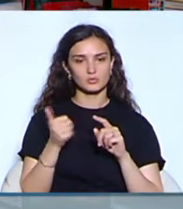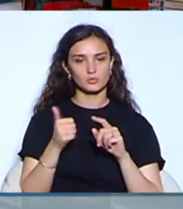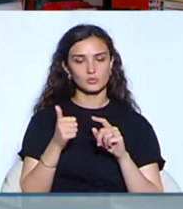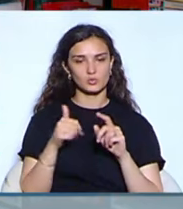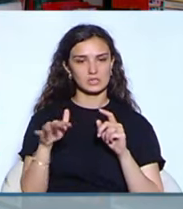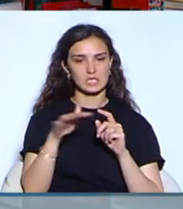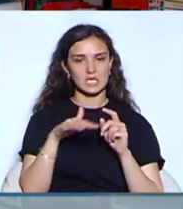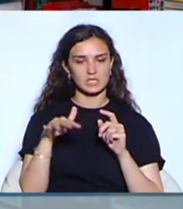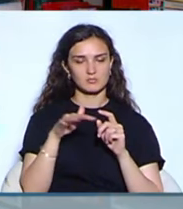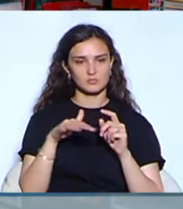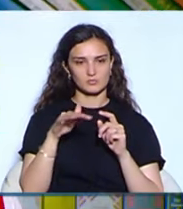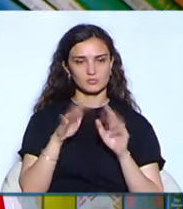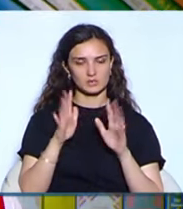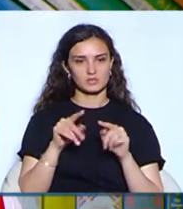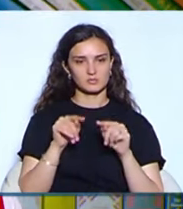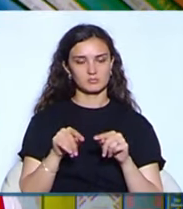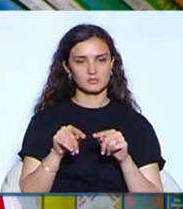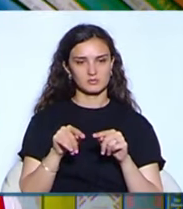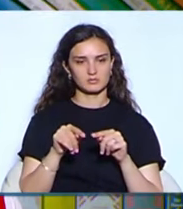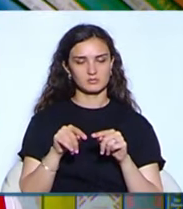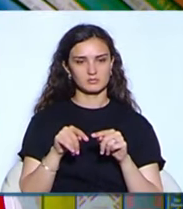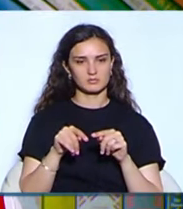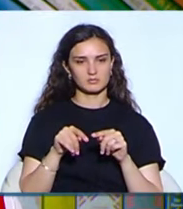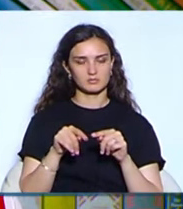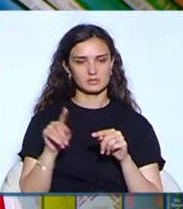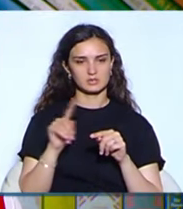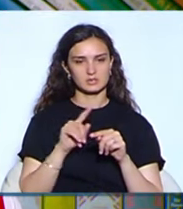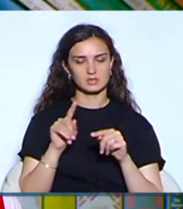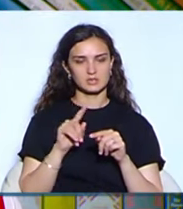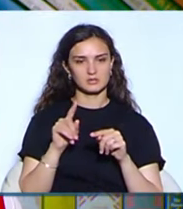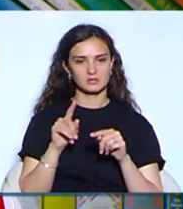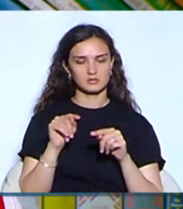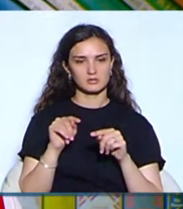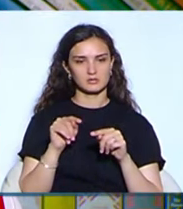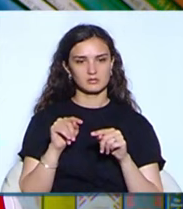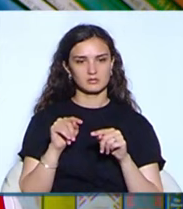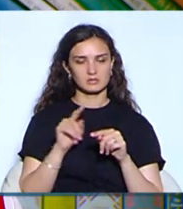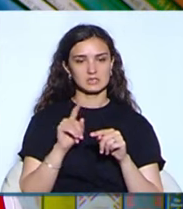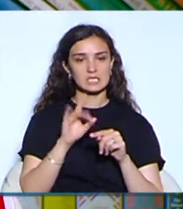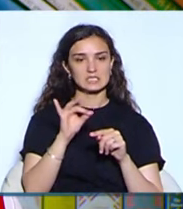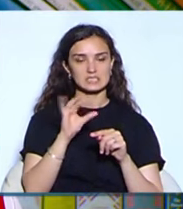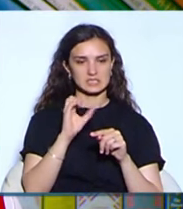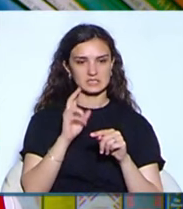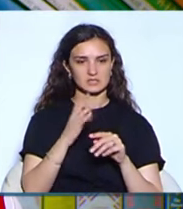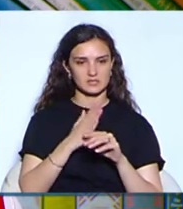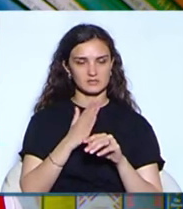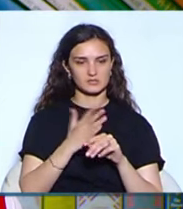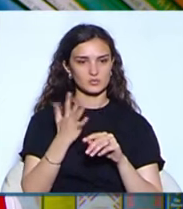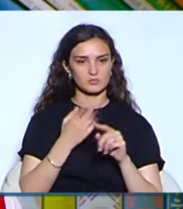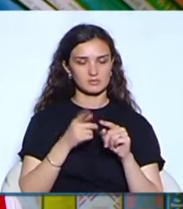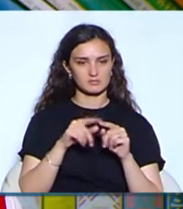როგორი გარემო ფაქტორები შეხვდება, ანუ რა ის რისკ ფაქტორებია,